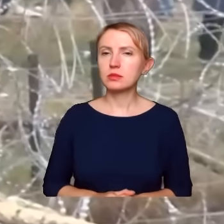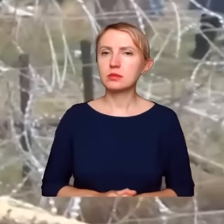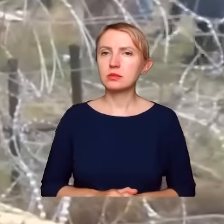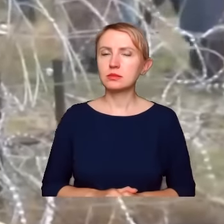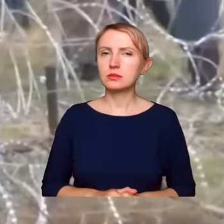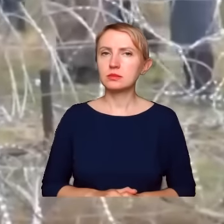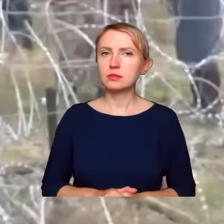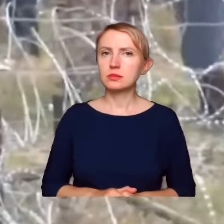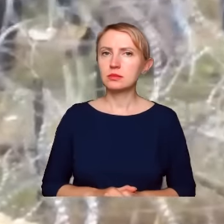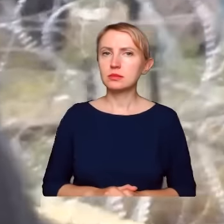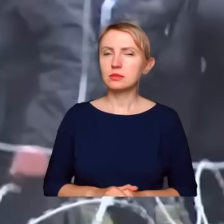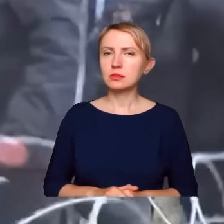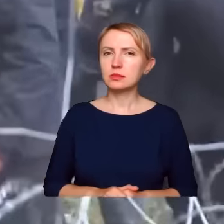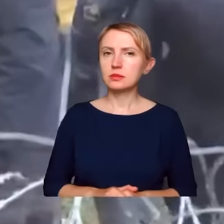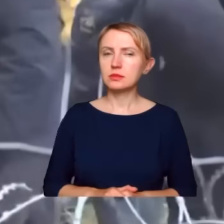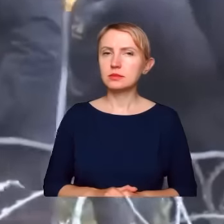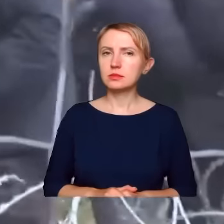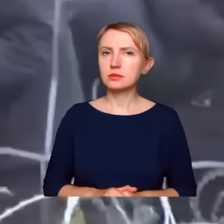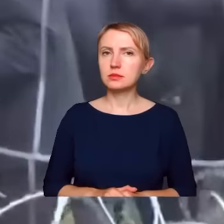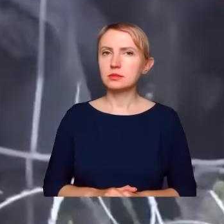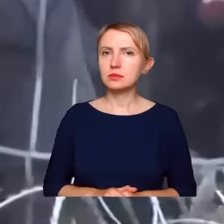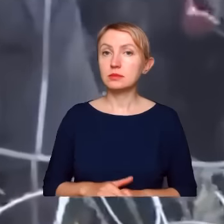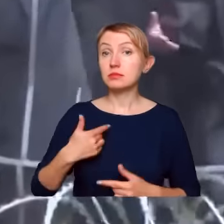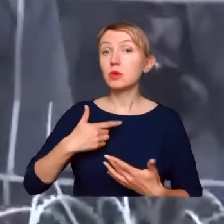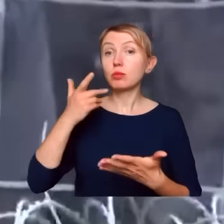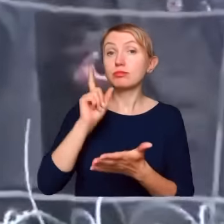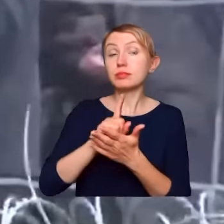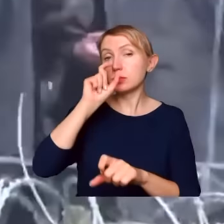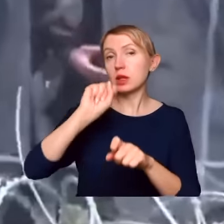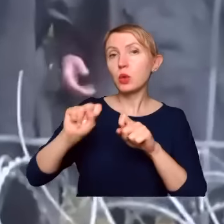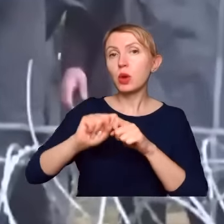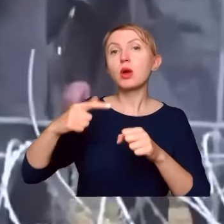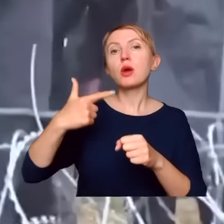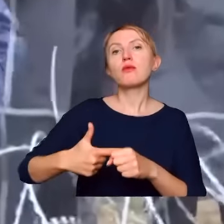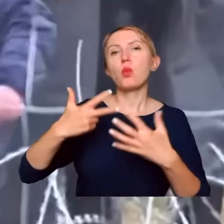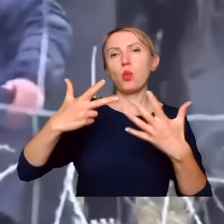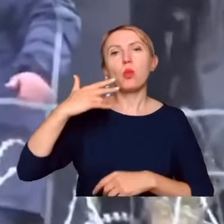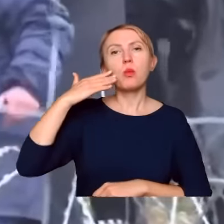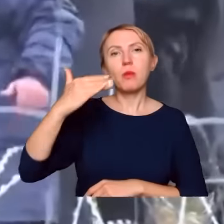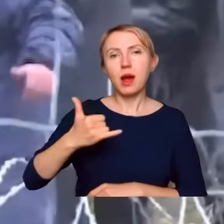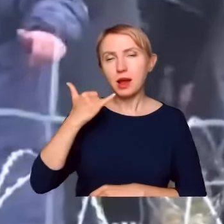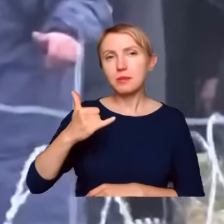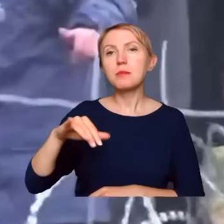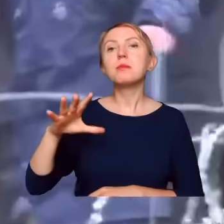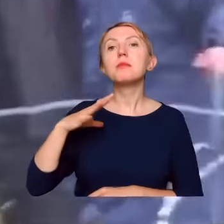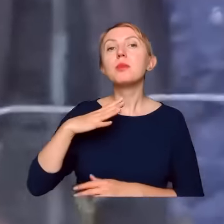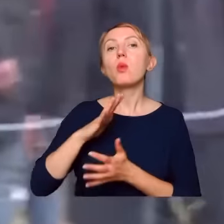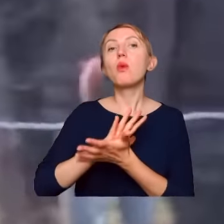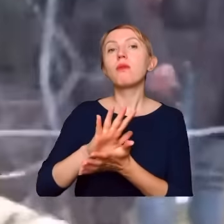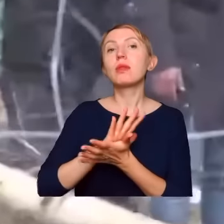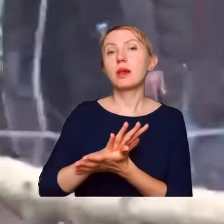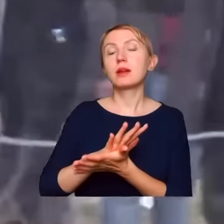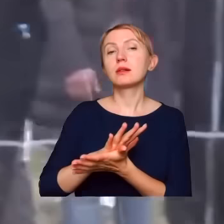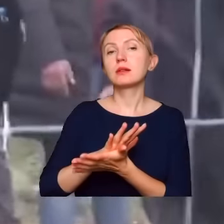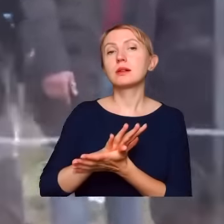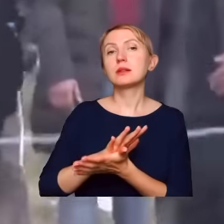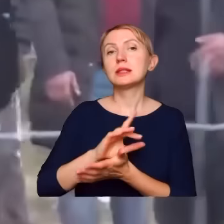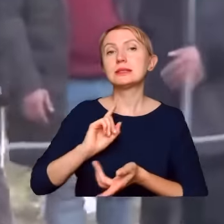Z tego, co udało mi się zweryfikować, to 28 maja zostało wydane